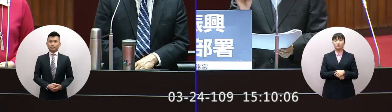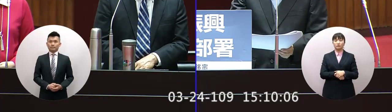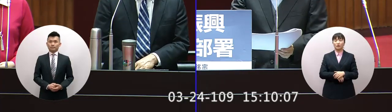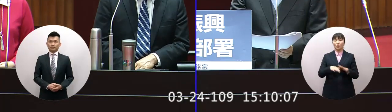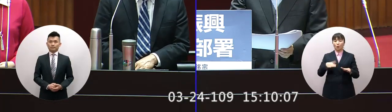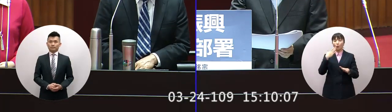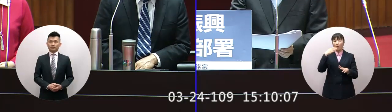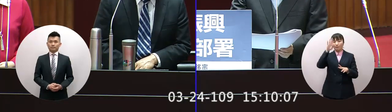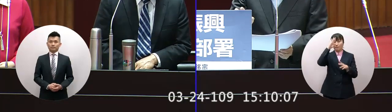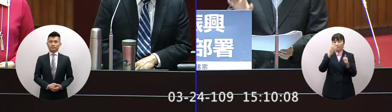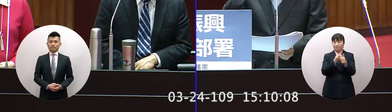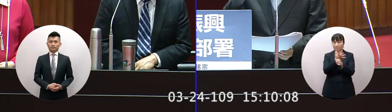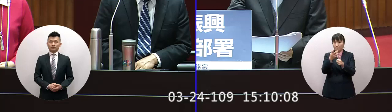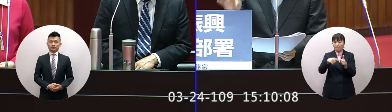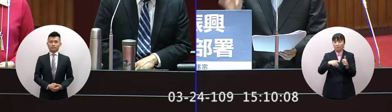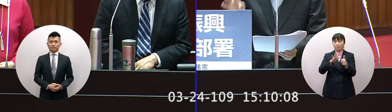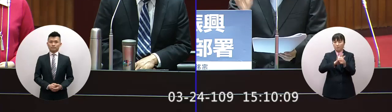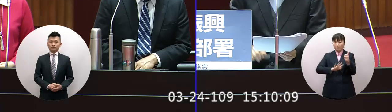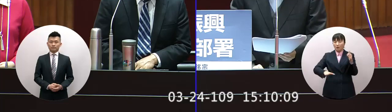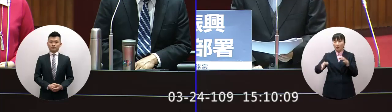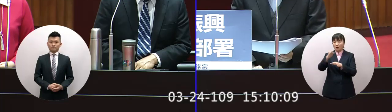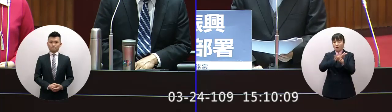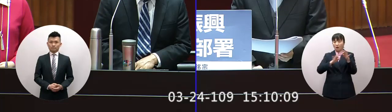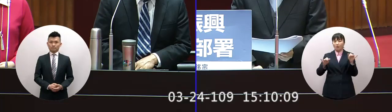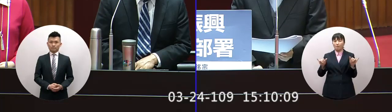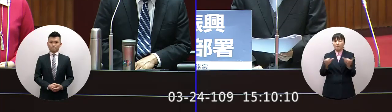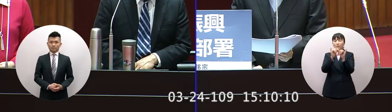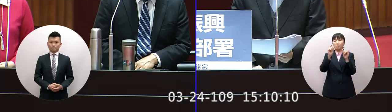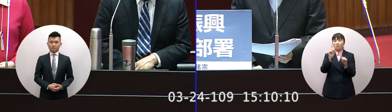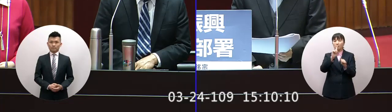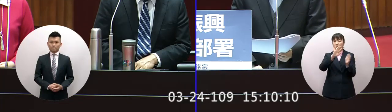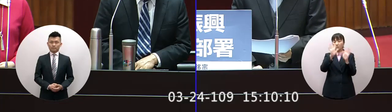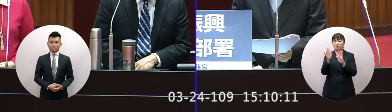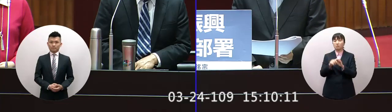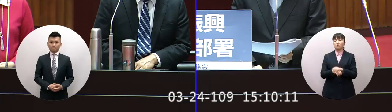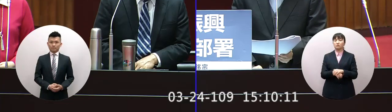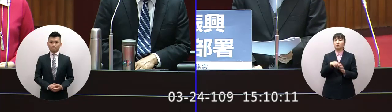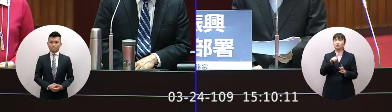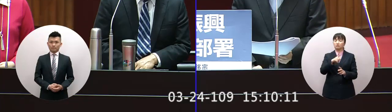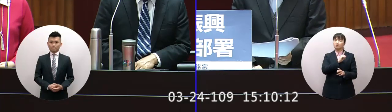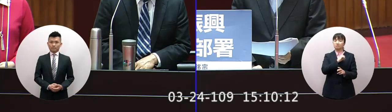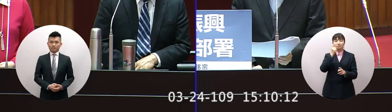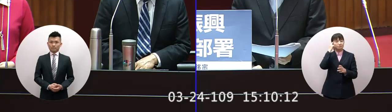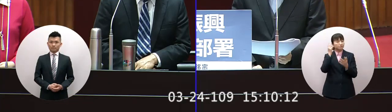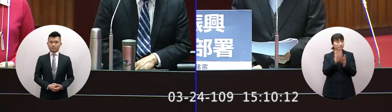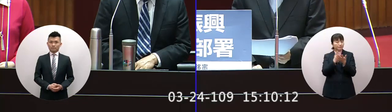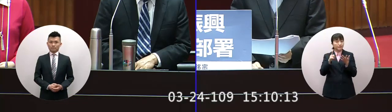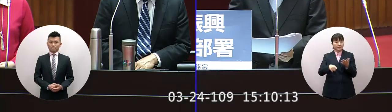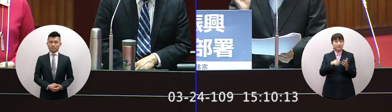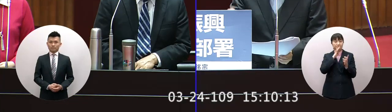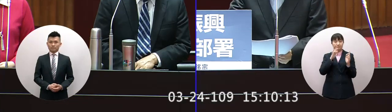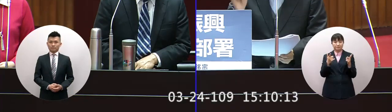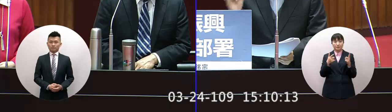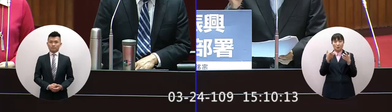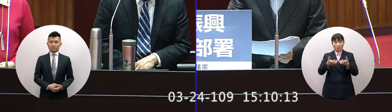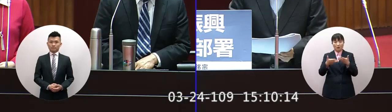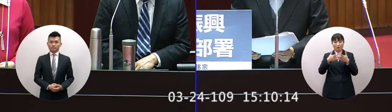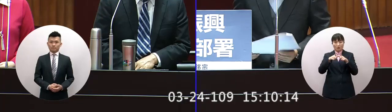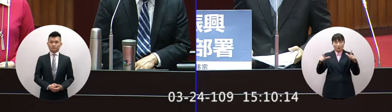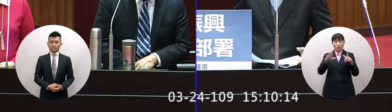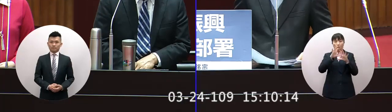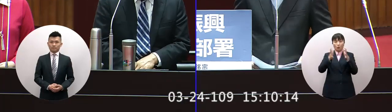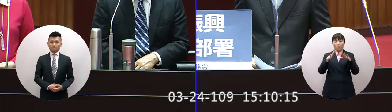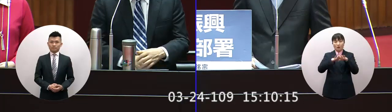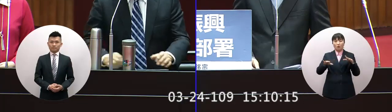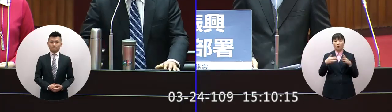疫情对整个经济的冲击，您认为是不是重大的国安